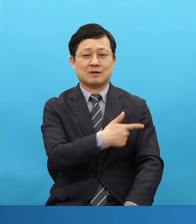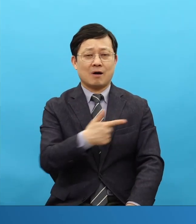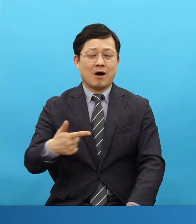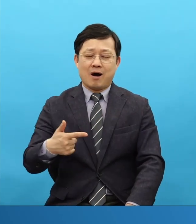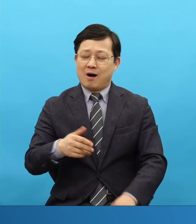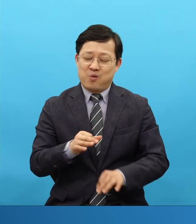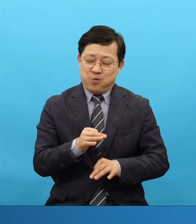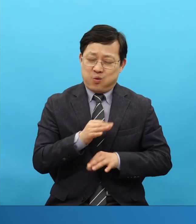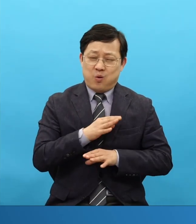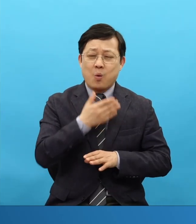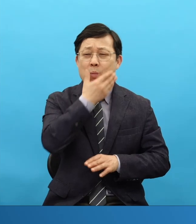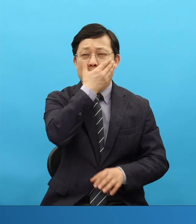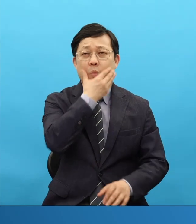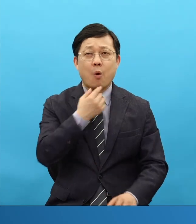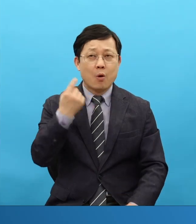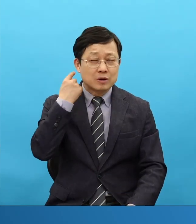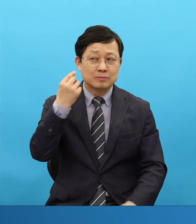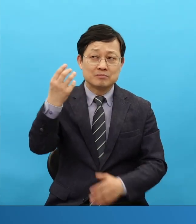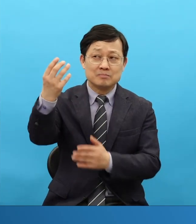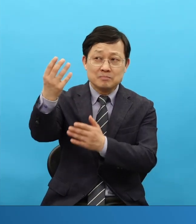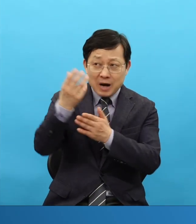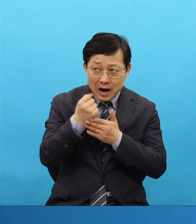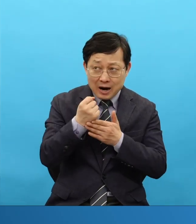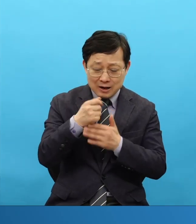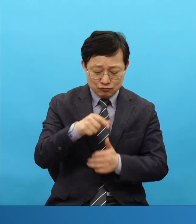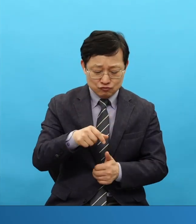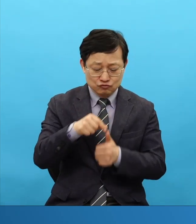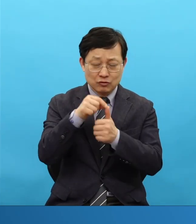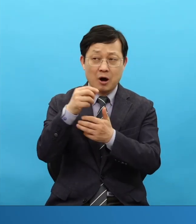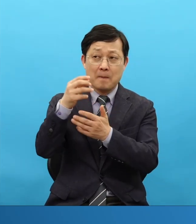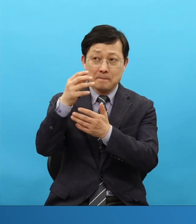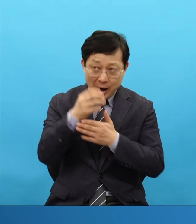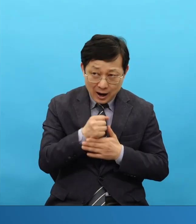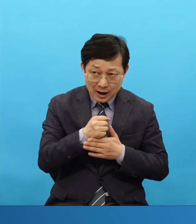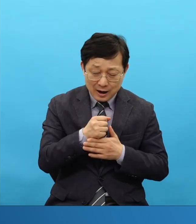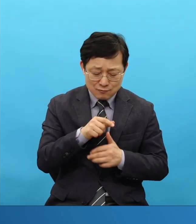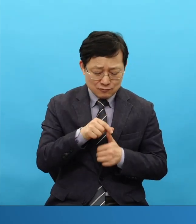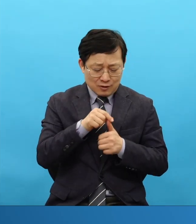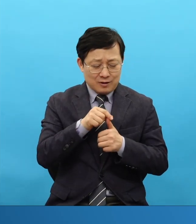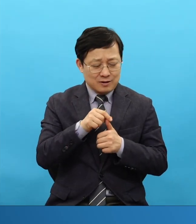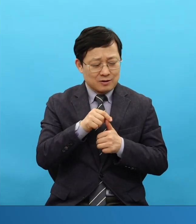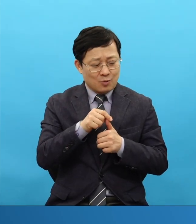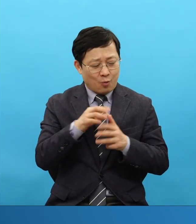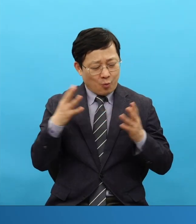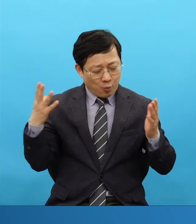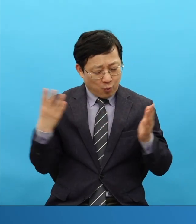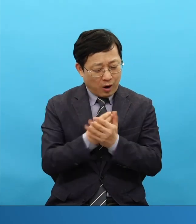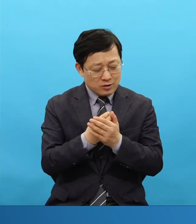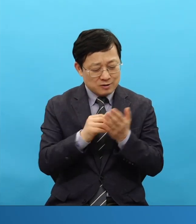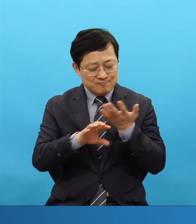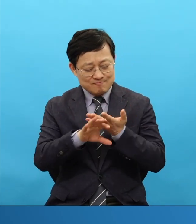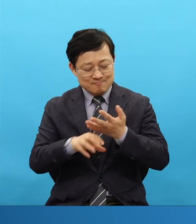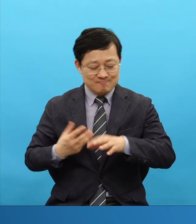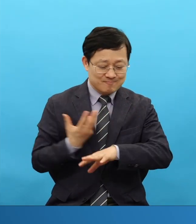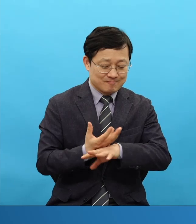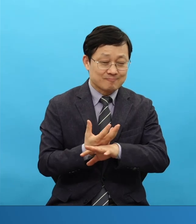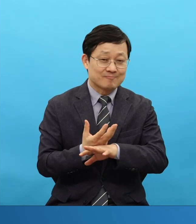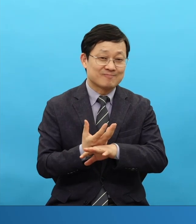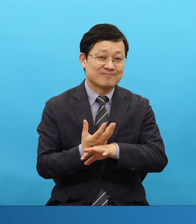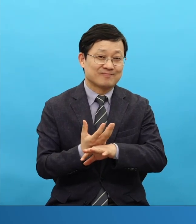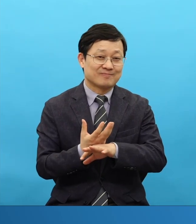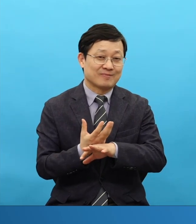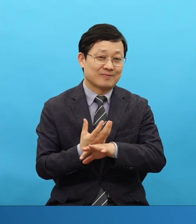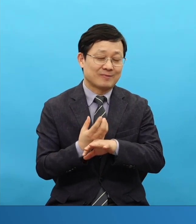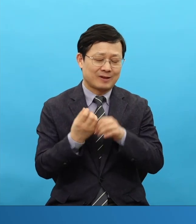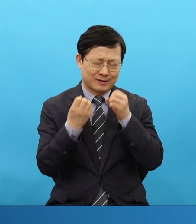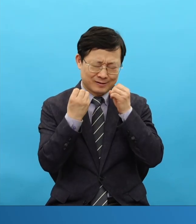돼요. 복음 받는 순간, 구원받는 순간에 뒤바뀌는 겁니다. We must be so shocked as the